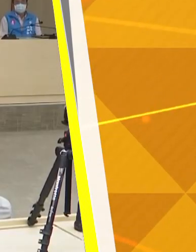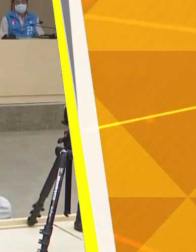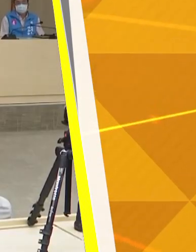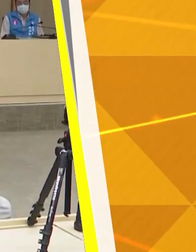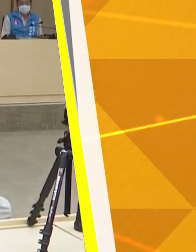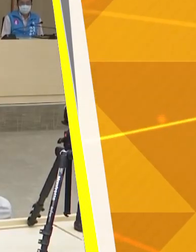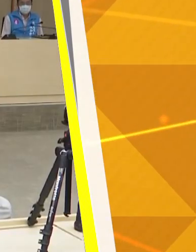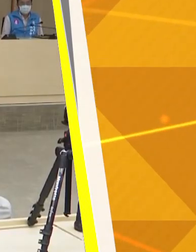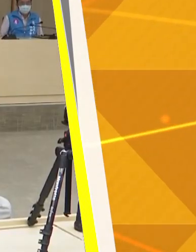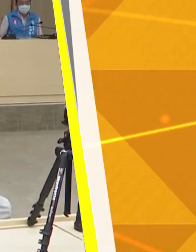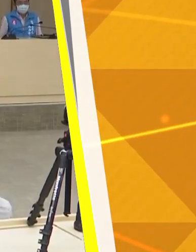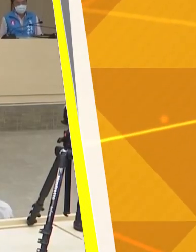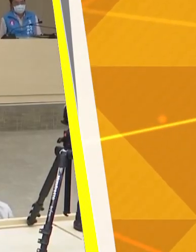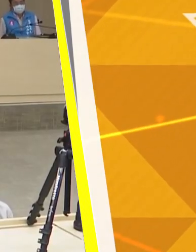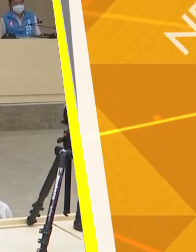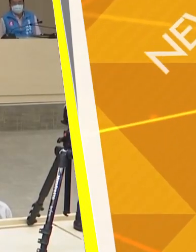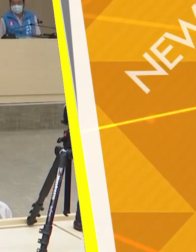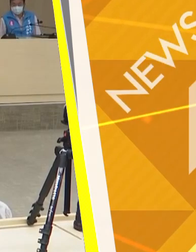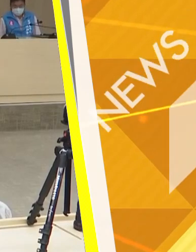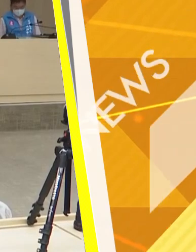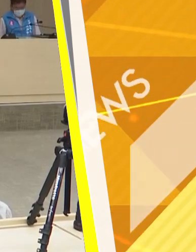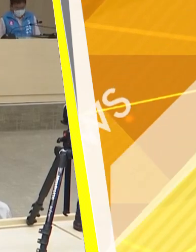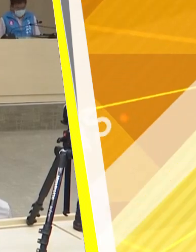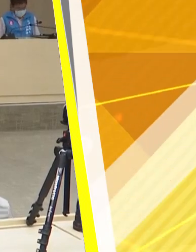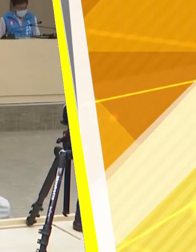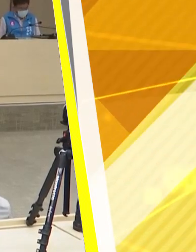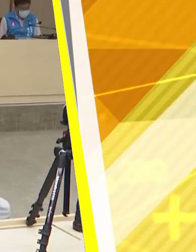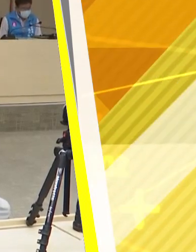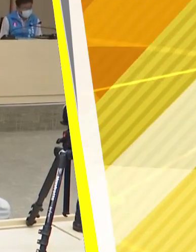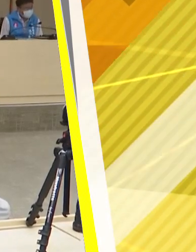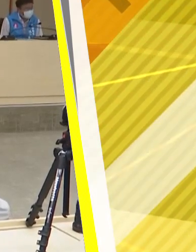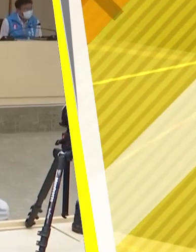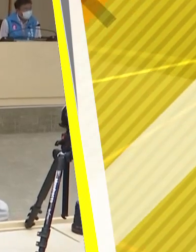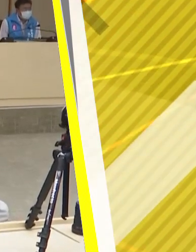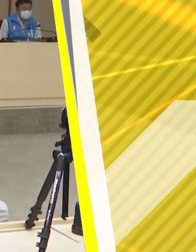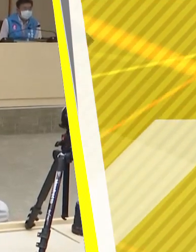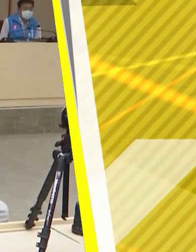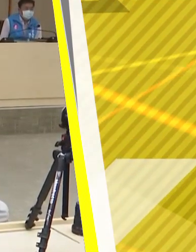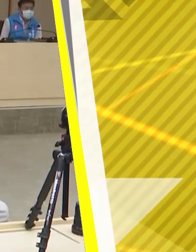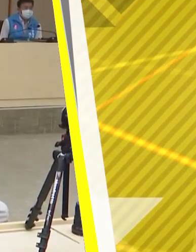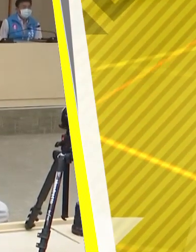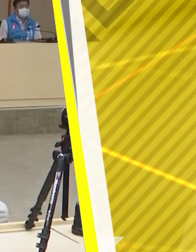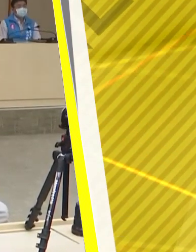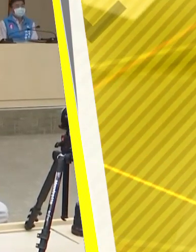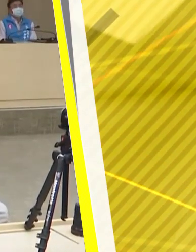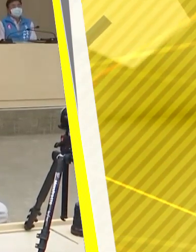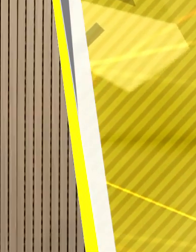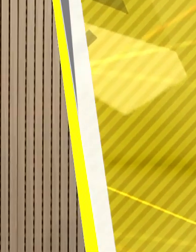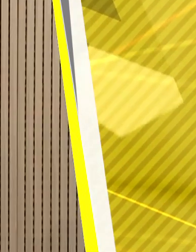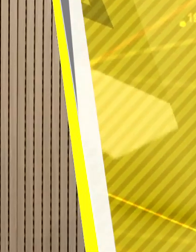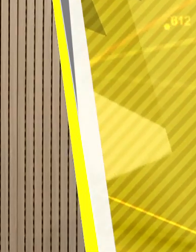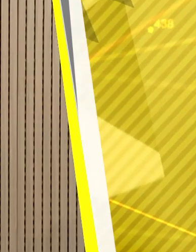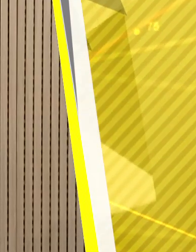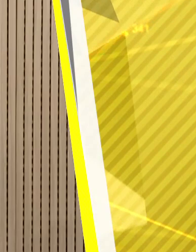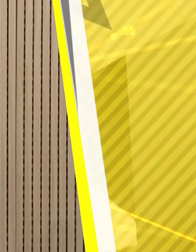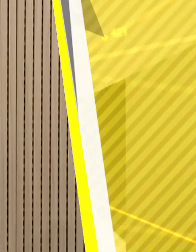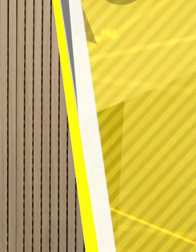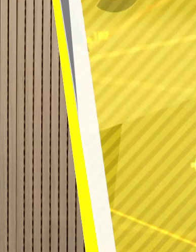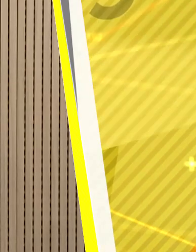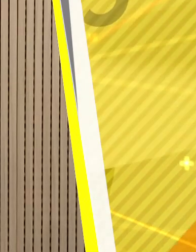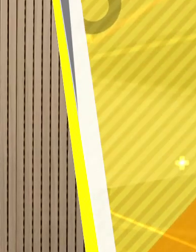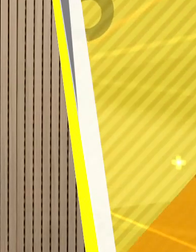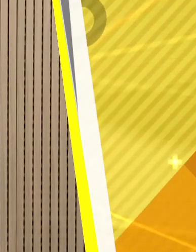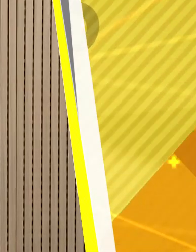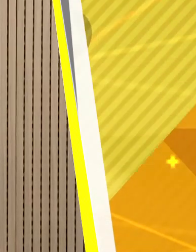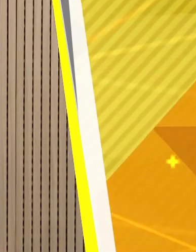另外，他之前也说过，在5月3号的时候就要开始兵推演练，也被外界解读说，难道是急着